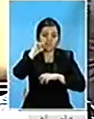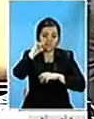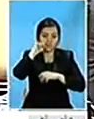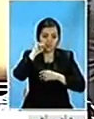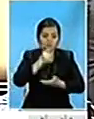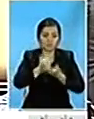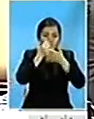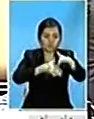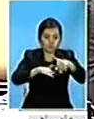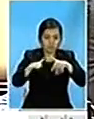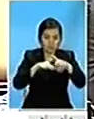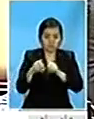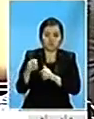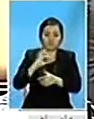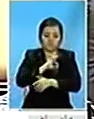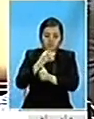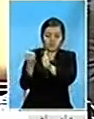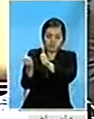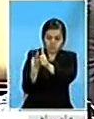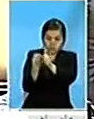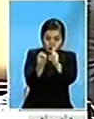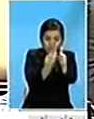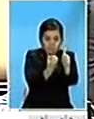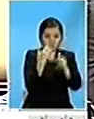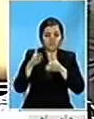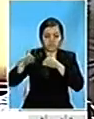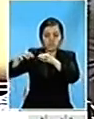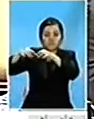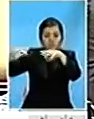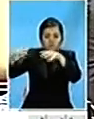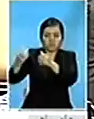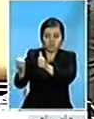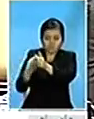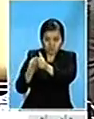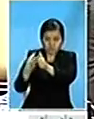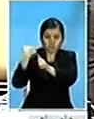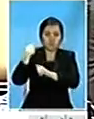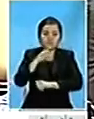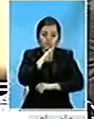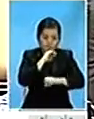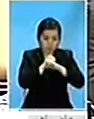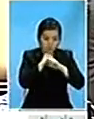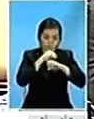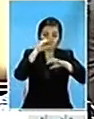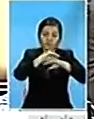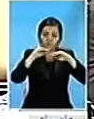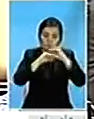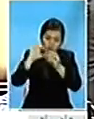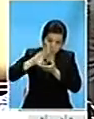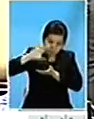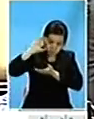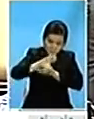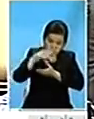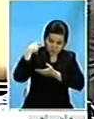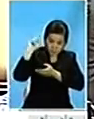ได้รับข้อสังเกตจากท่านสมาชิกโดยเฉพาะท่านสมาชิกพรรคฝ่ายค้านว่าถ้าหากจะมีโครงการที่จะมีการลงทุนเพื่อประโยชน์ระยะ